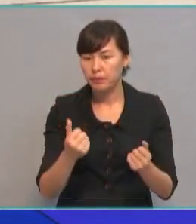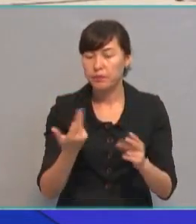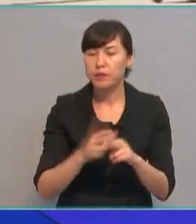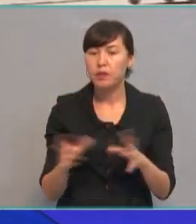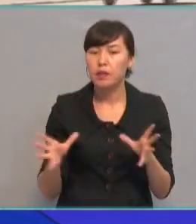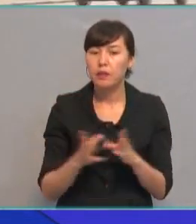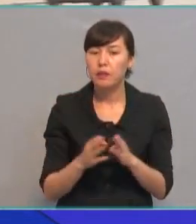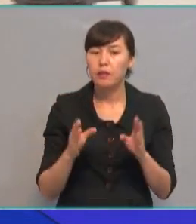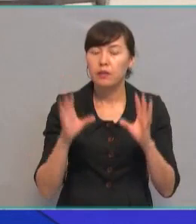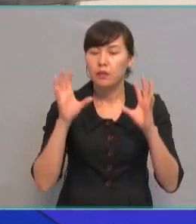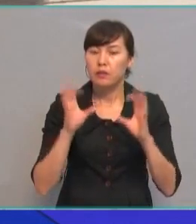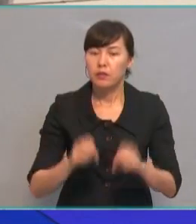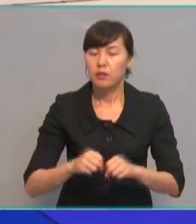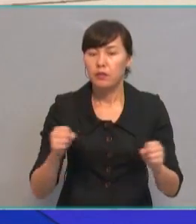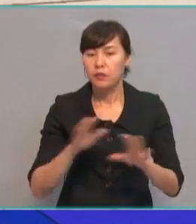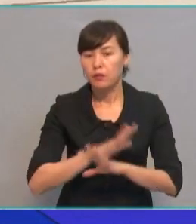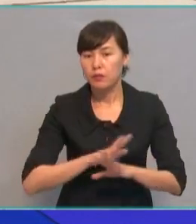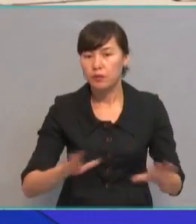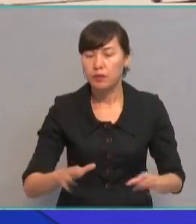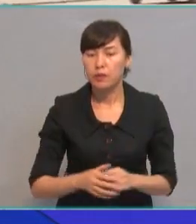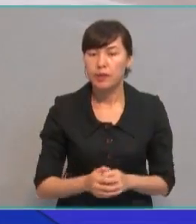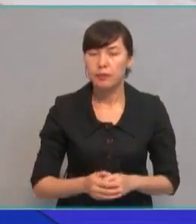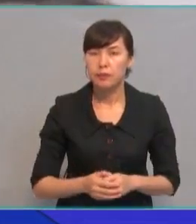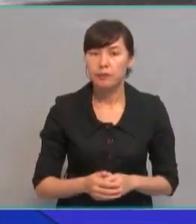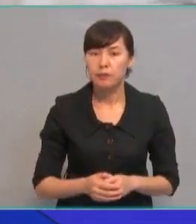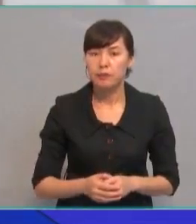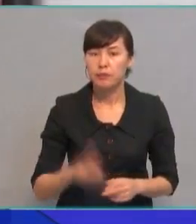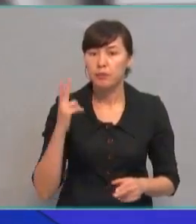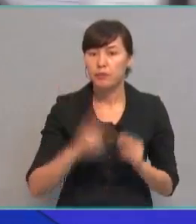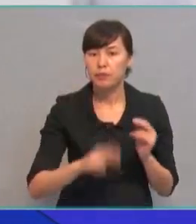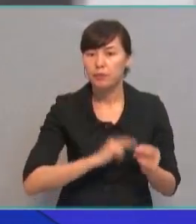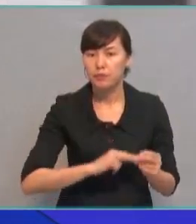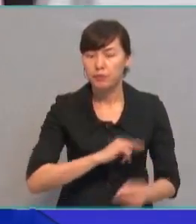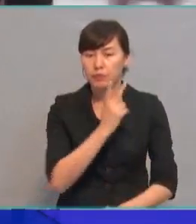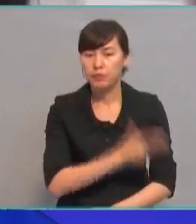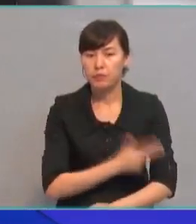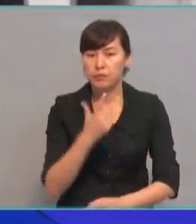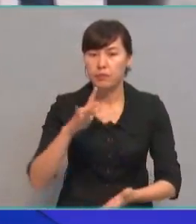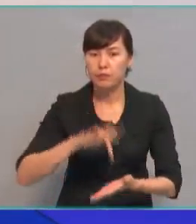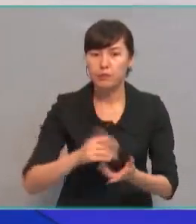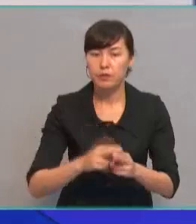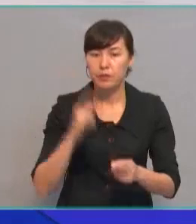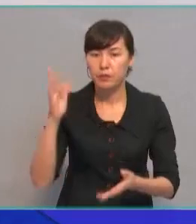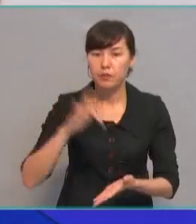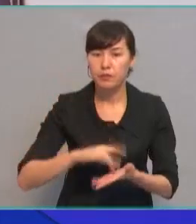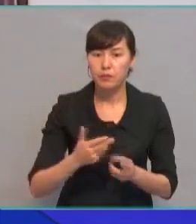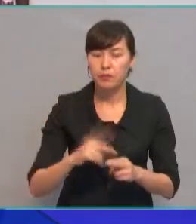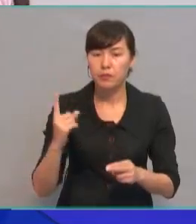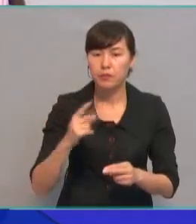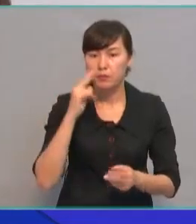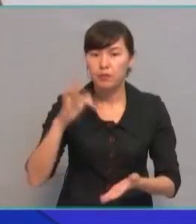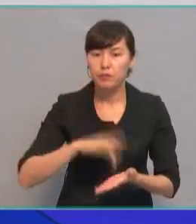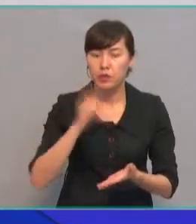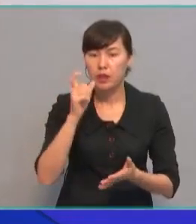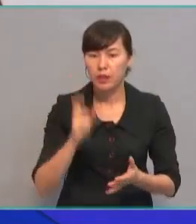сонымен қатар құқық бұзушылыққа жол бермеу. Шектеу шаралары күшейген үшінші қала ол Шымкент. Бұл әуелі